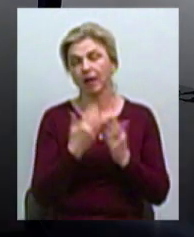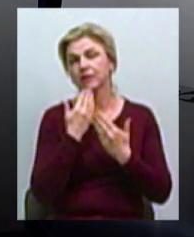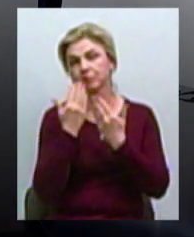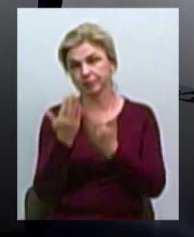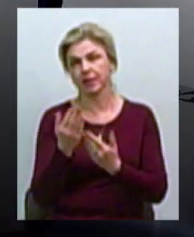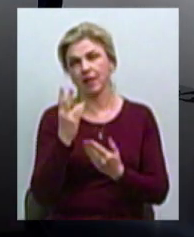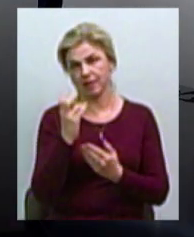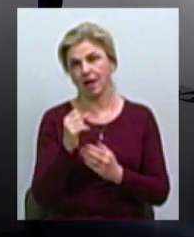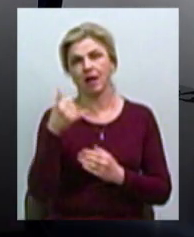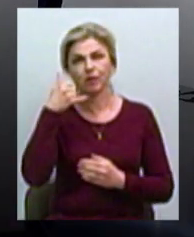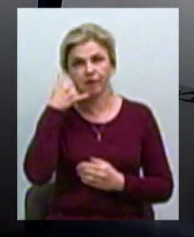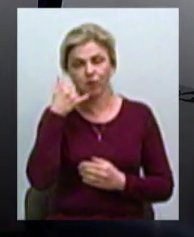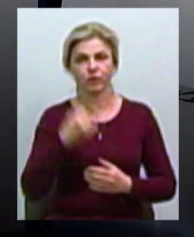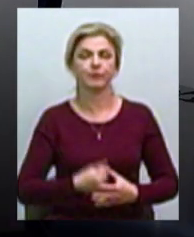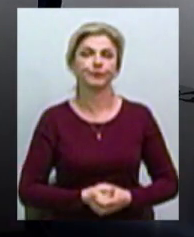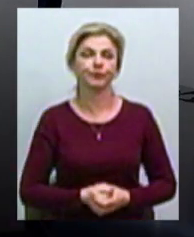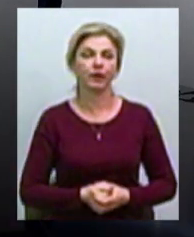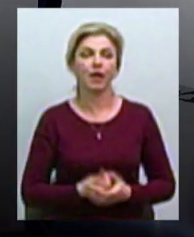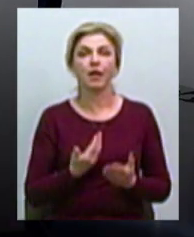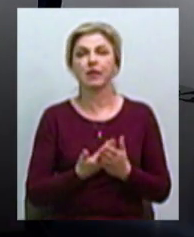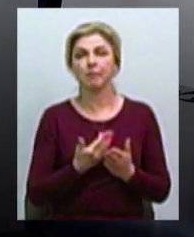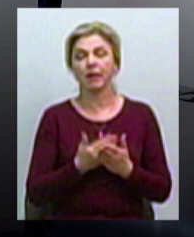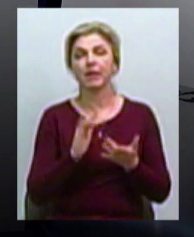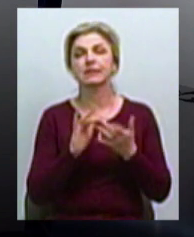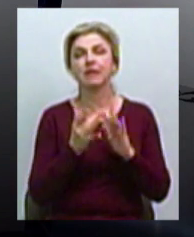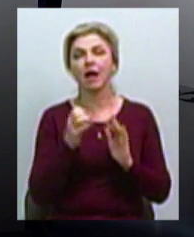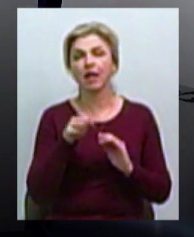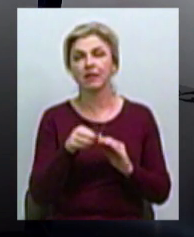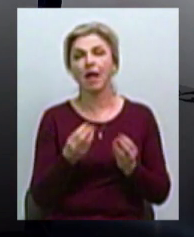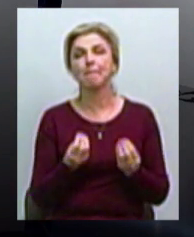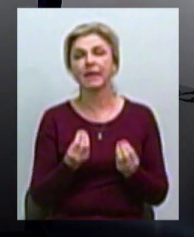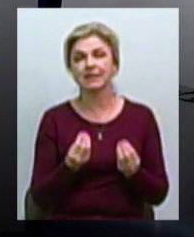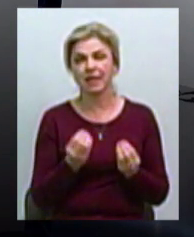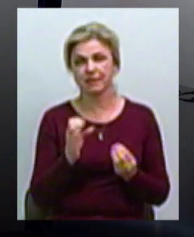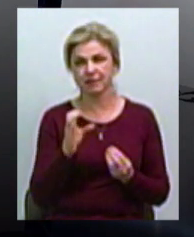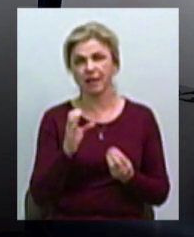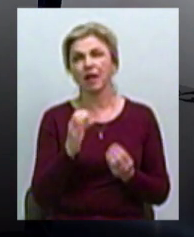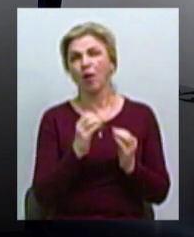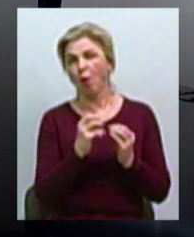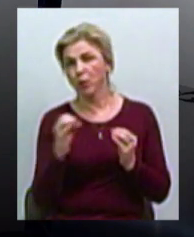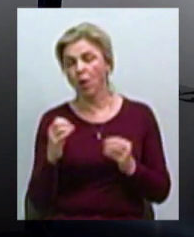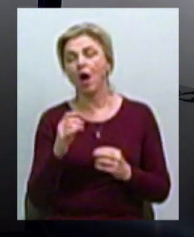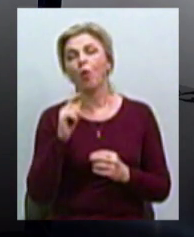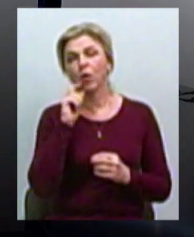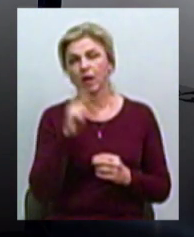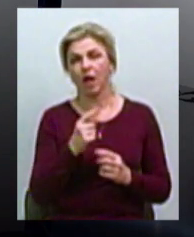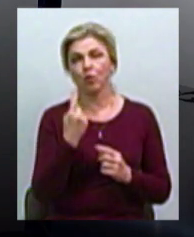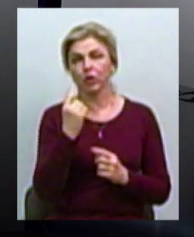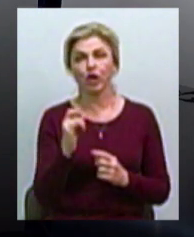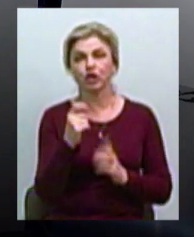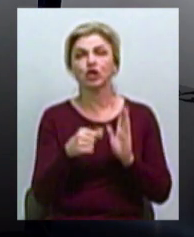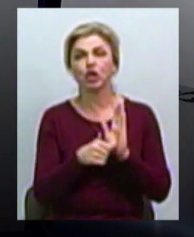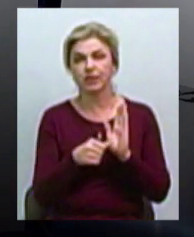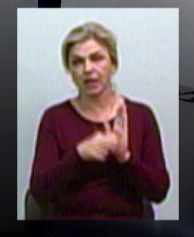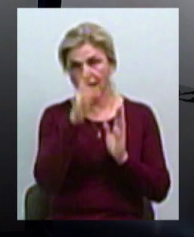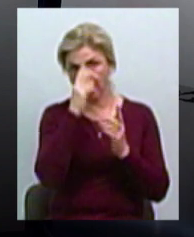є. За даними, наприклад, на сайті businessviews.com.ua, Україна – одна з шести останніх країн світу, в